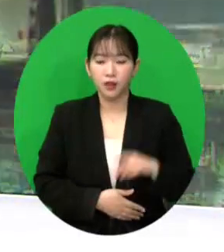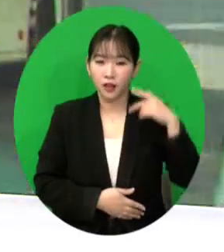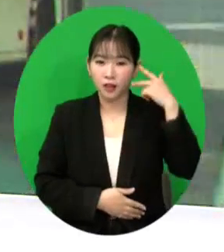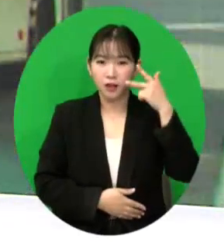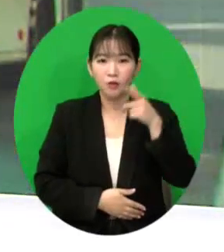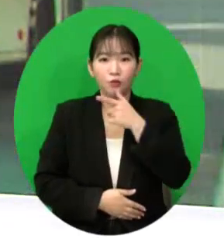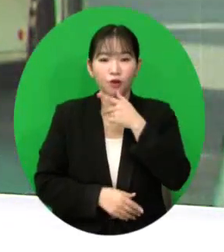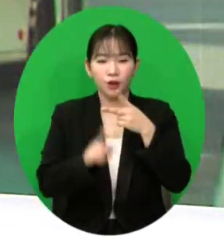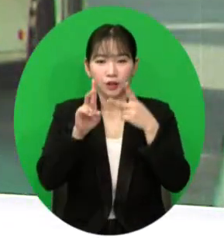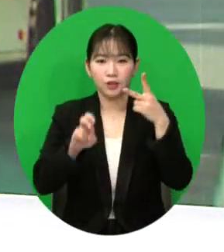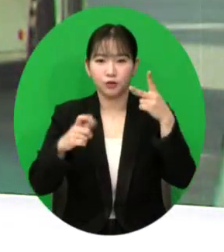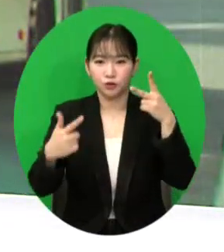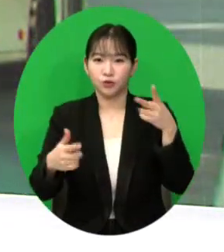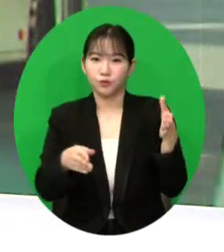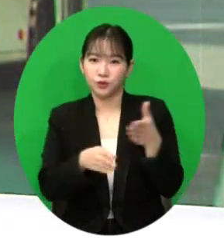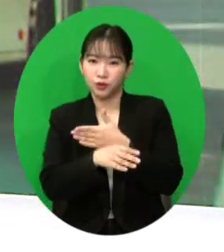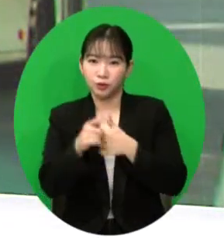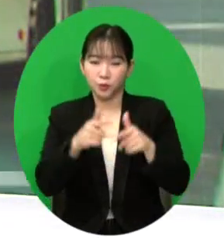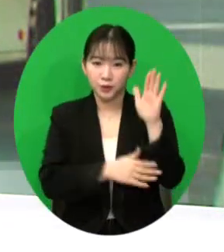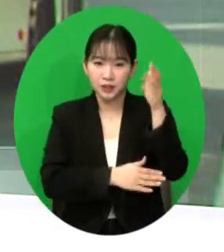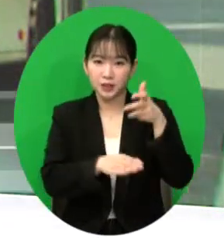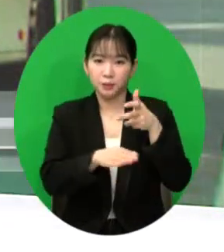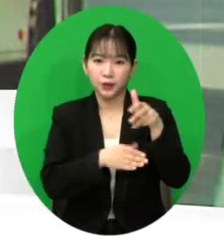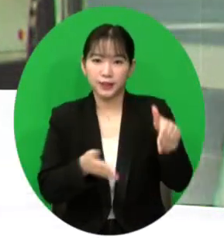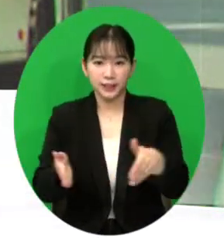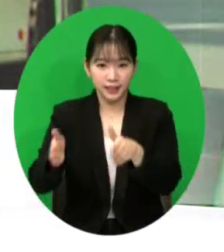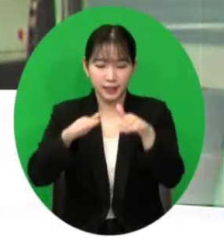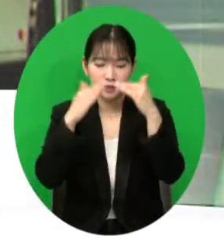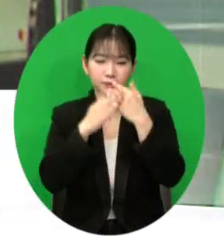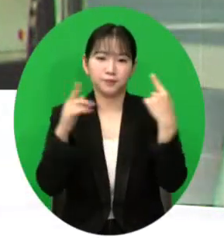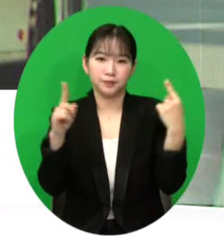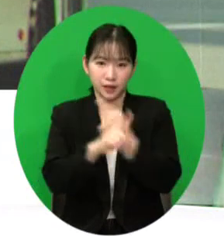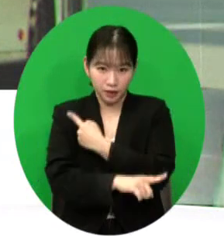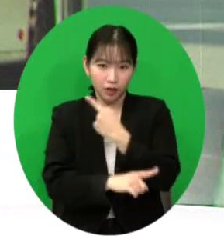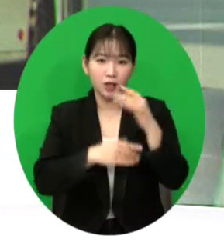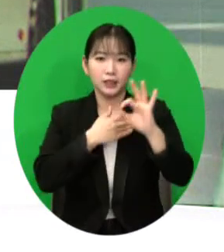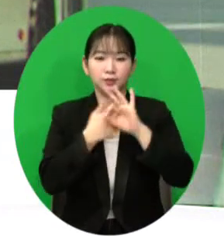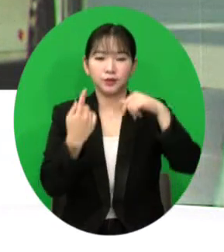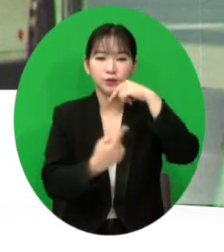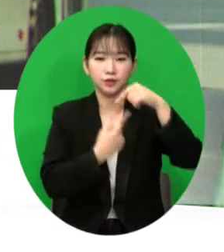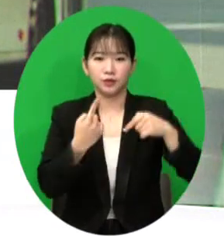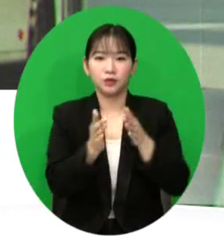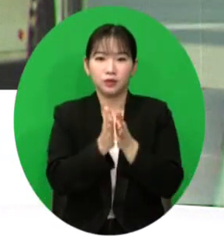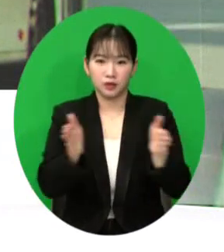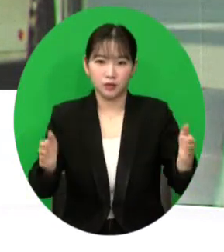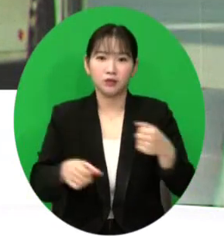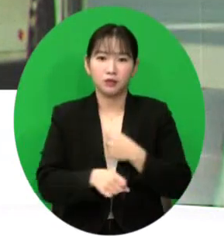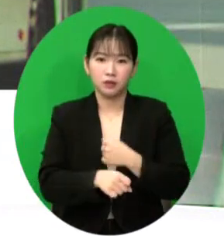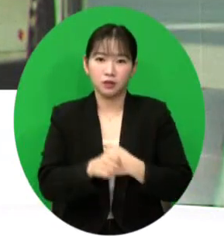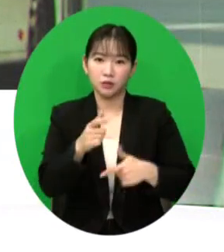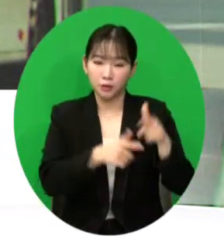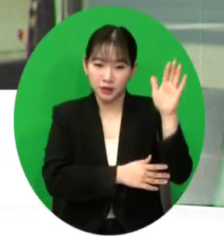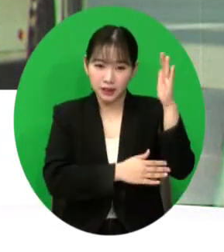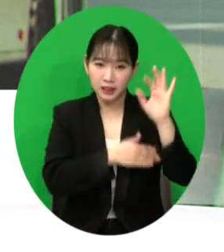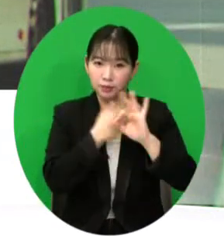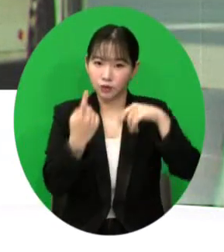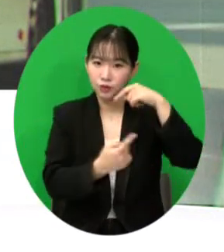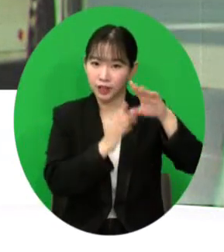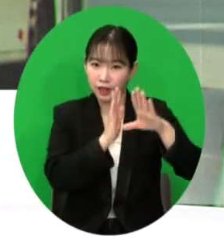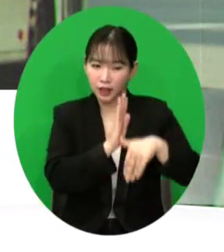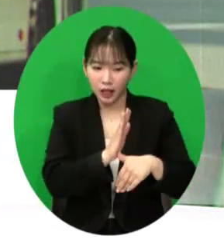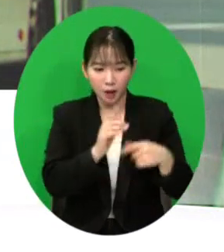다음 주 월요일인 26일부터 목포 시내버스 노선이 전면 개편돼 시범 운행됩니다. 목포시는 시범